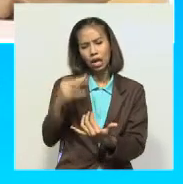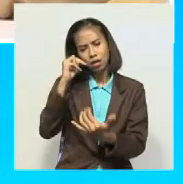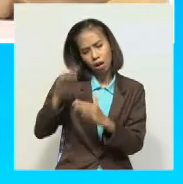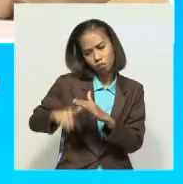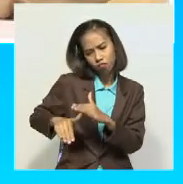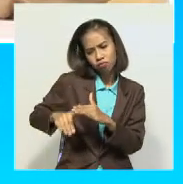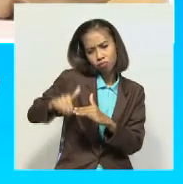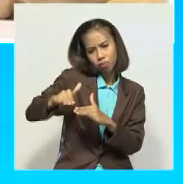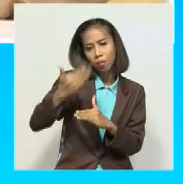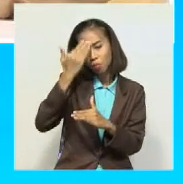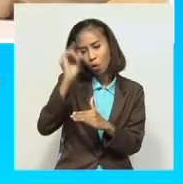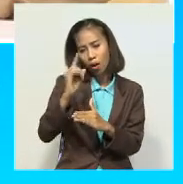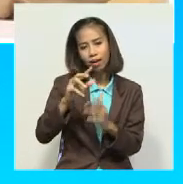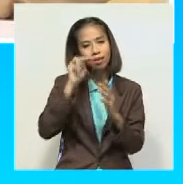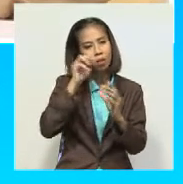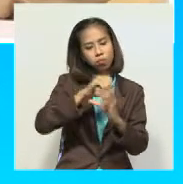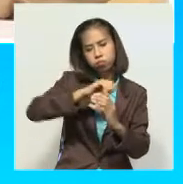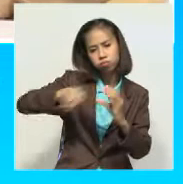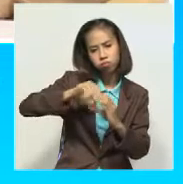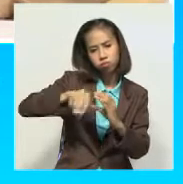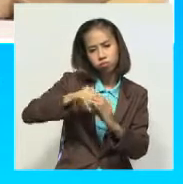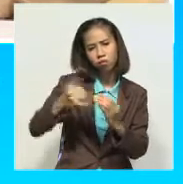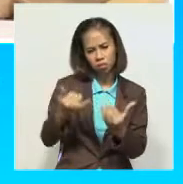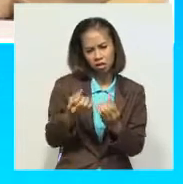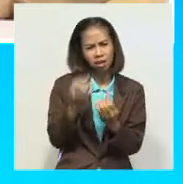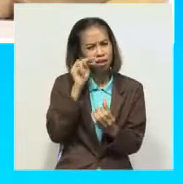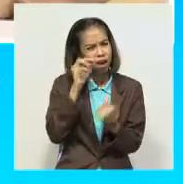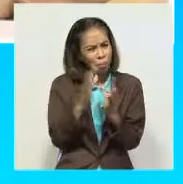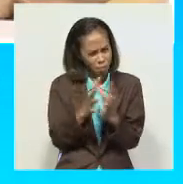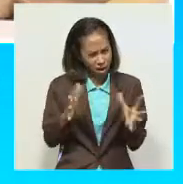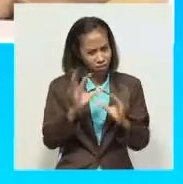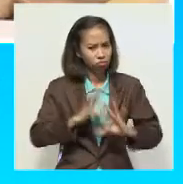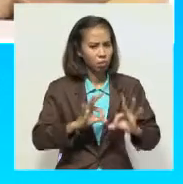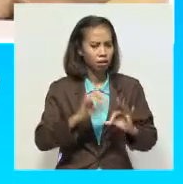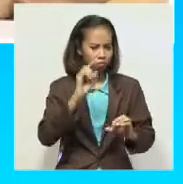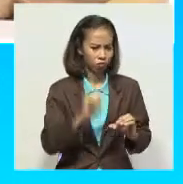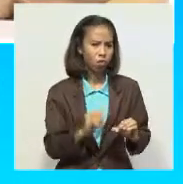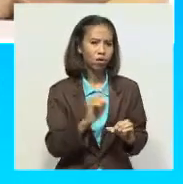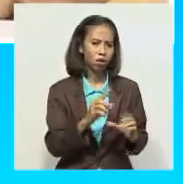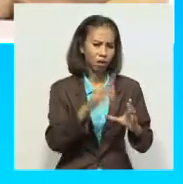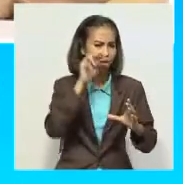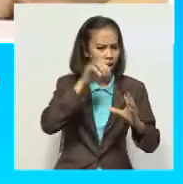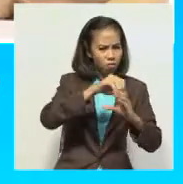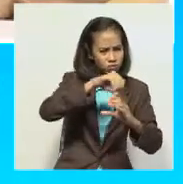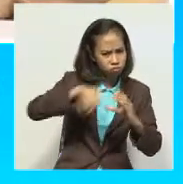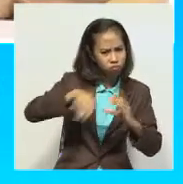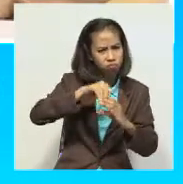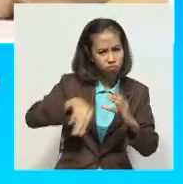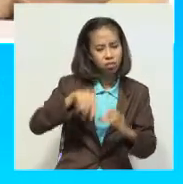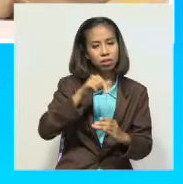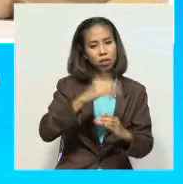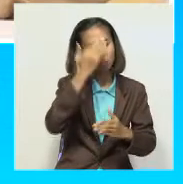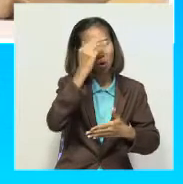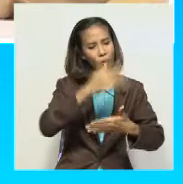ทางการระบายน้ำเนี่ยมีปริมาณน้ำที่มากจริงๆที่จำเป็นต้องปล่อยลงมาเพื่อพร่องน้ำใน